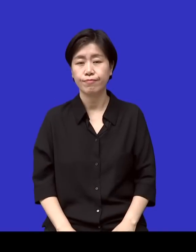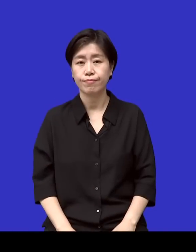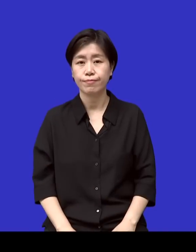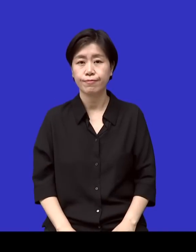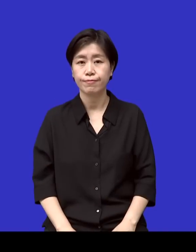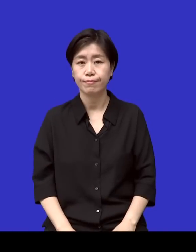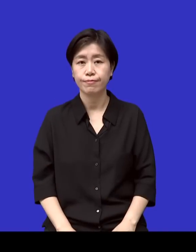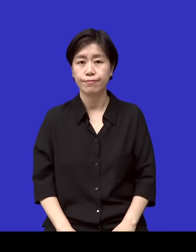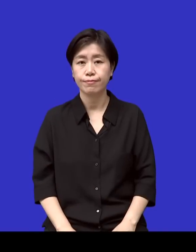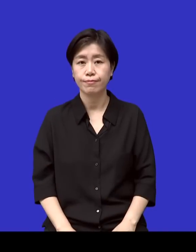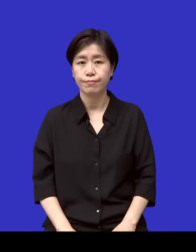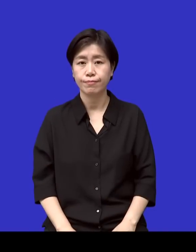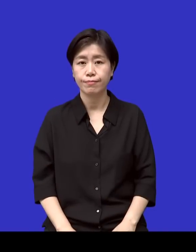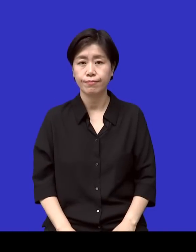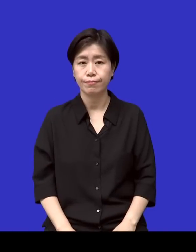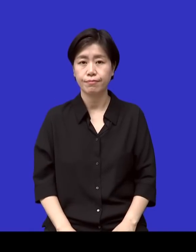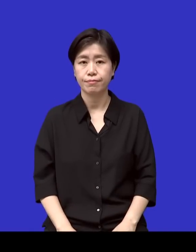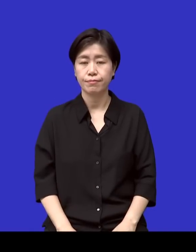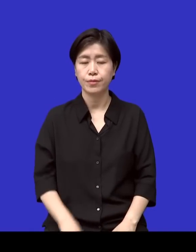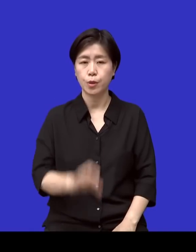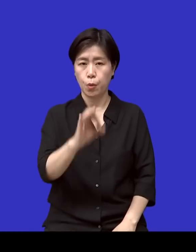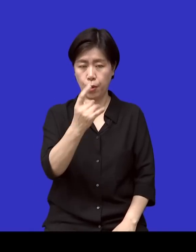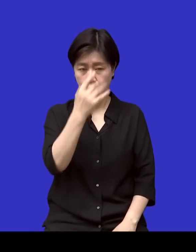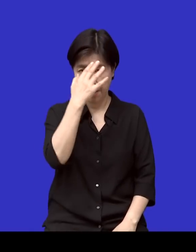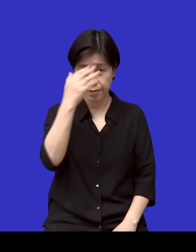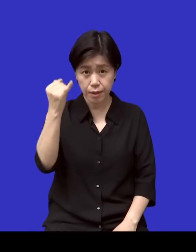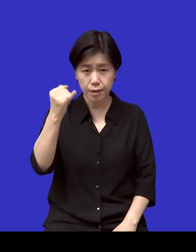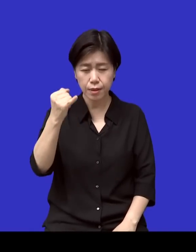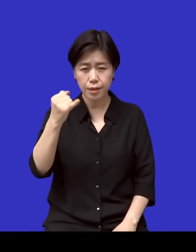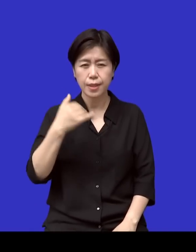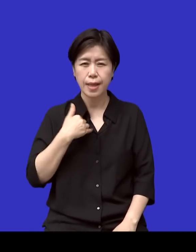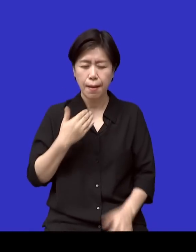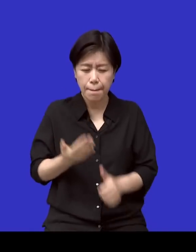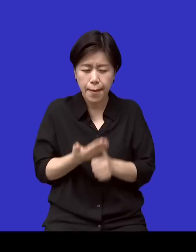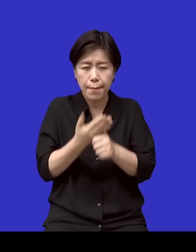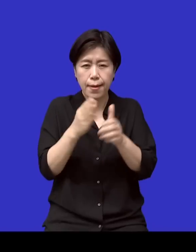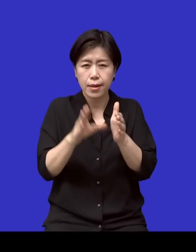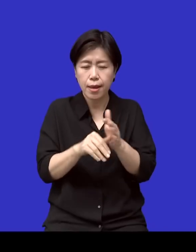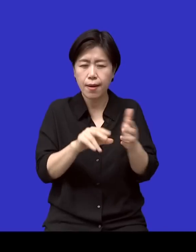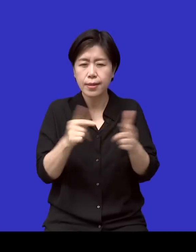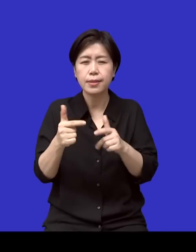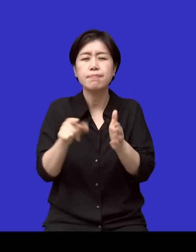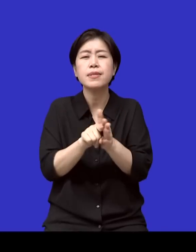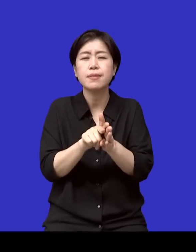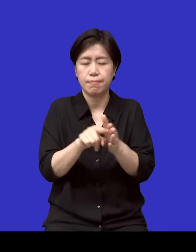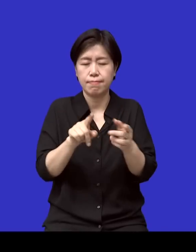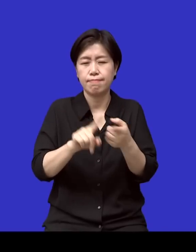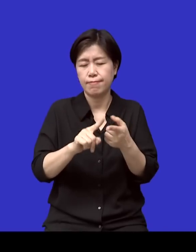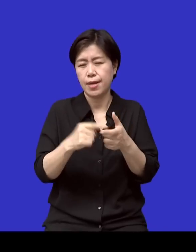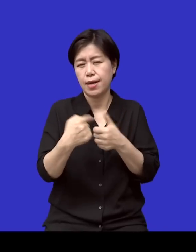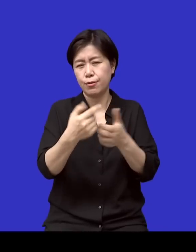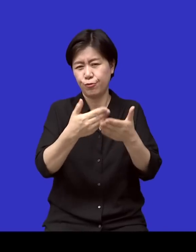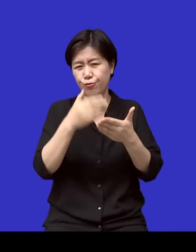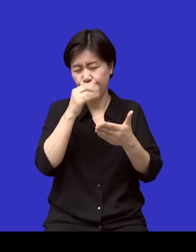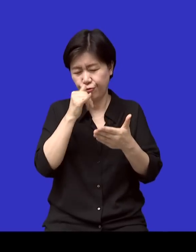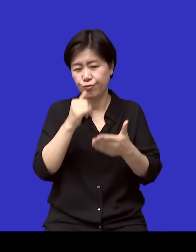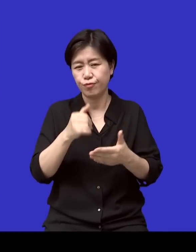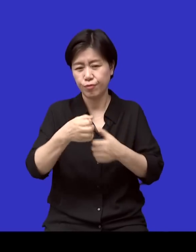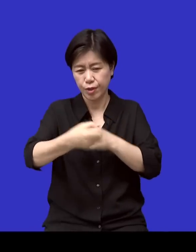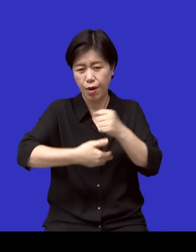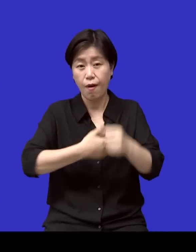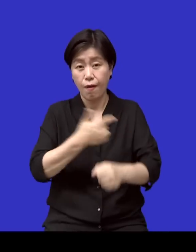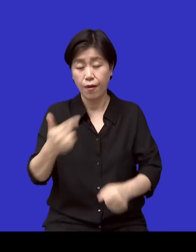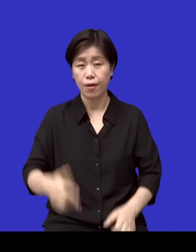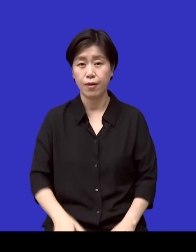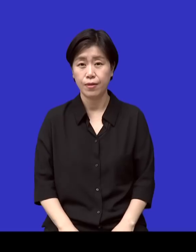그래서 할머니의 영향을 굉장히 많이 받지 않았나 예. 싶기도 합니다. 그럼 할머니가 매일 새벽 기도하시고 기도도 많이 해주시고 말씀도